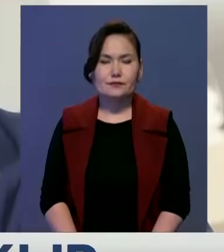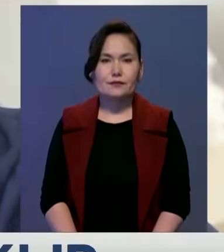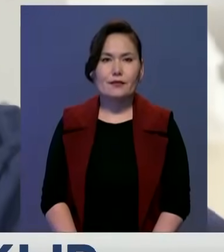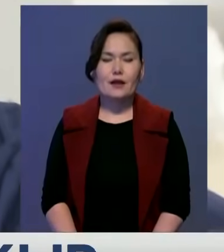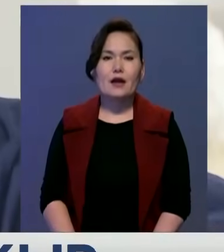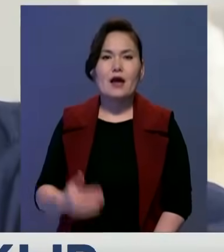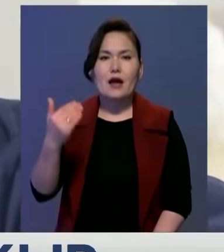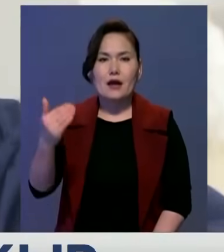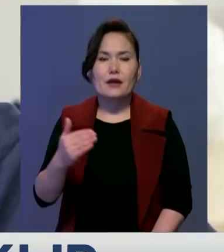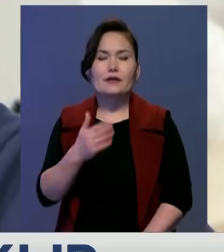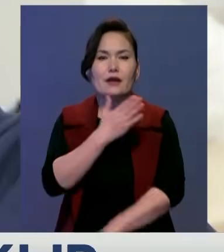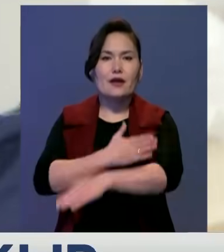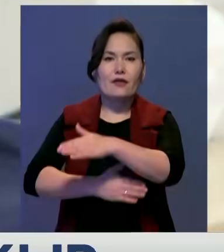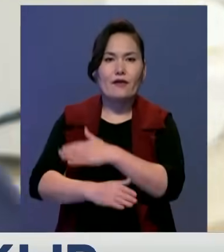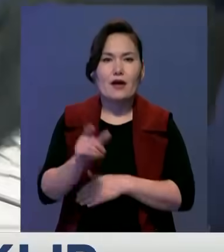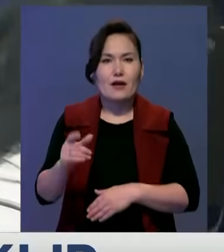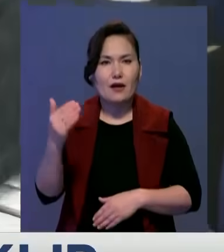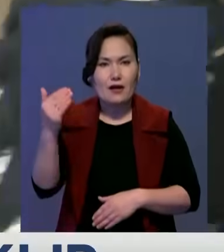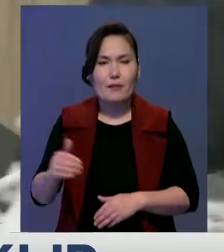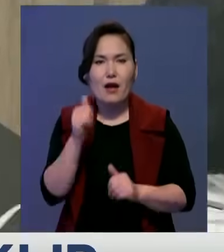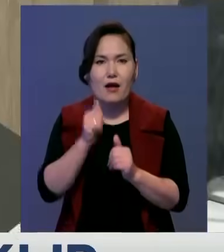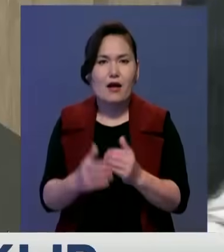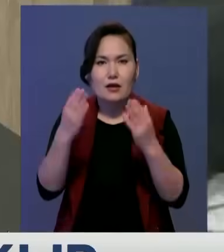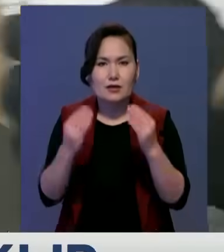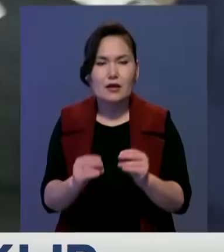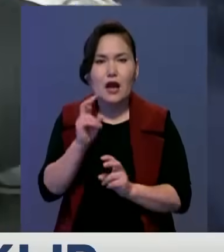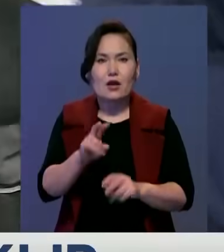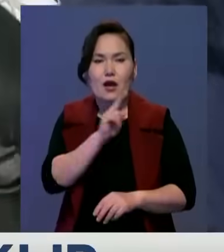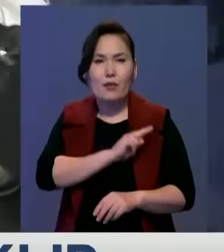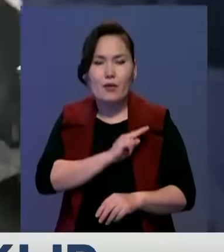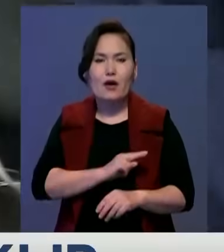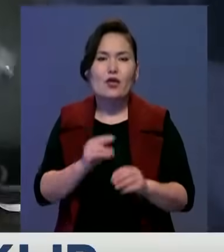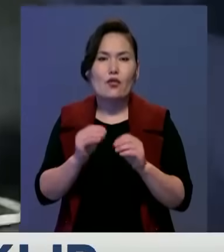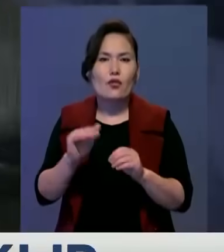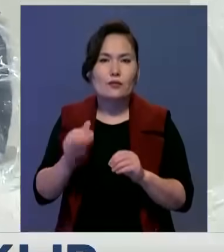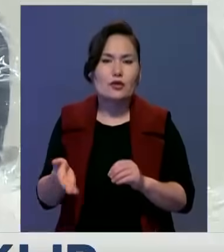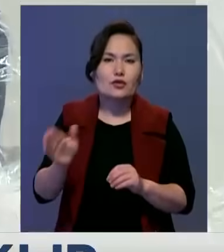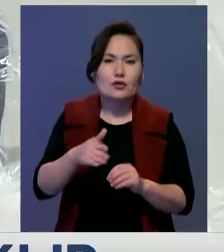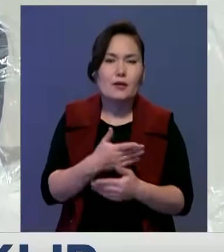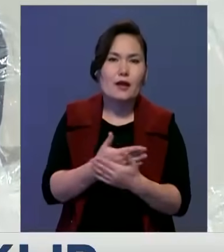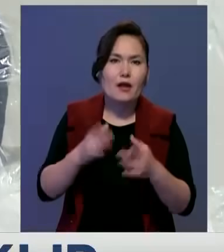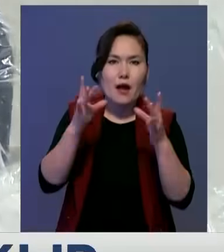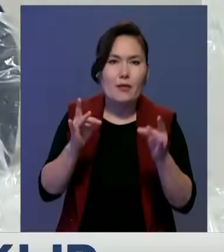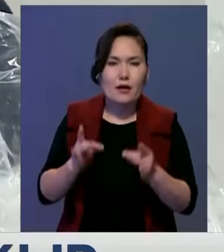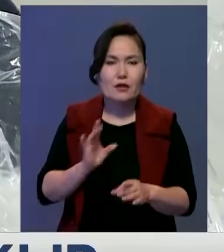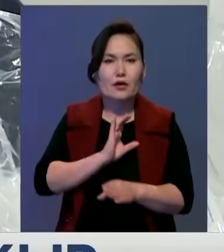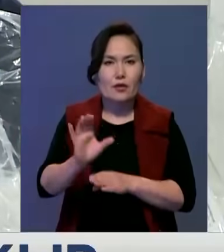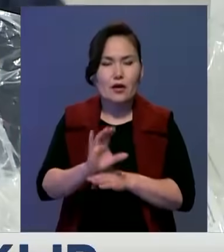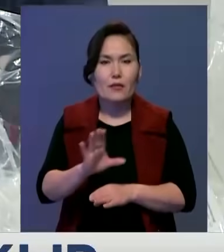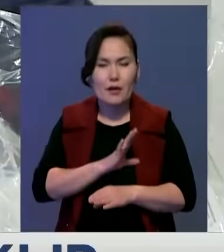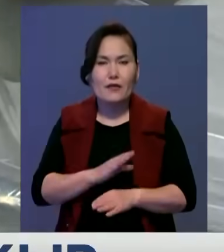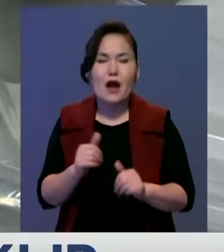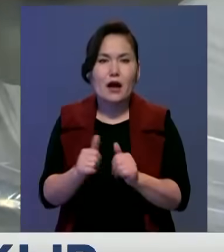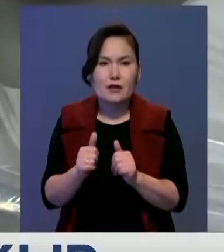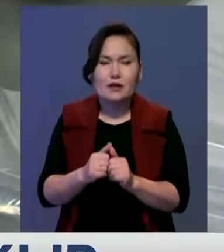Асхаттың қолының кемдігі жұмысына кедергі емес. Тәулігіне 10 мыңға жуық дайын респираторды қаптайды. Қасындағы әріптесі Алмаздың дандасында аяқ қолы тартылып қалатыны